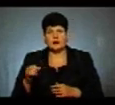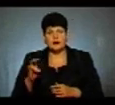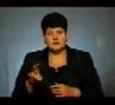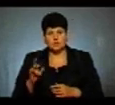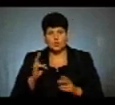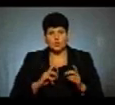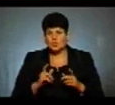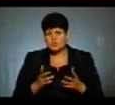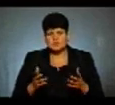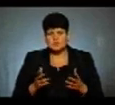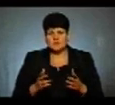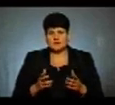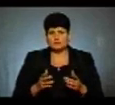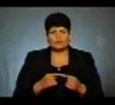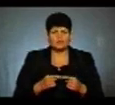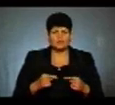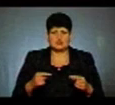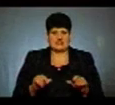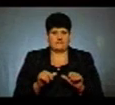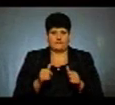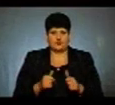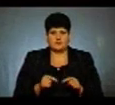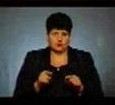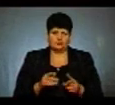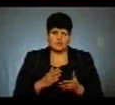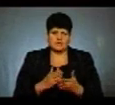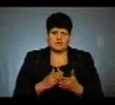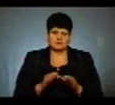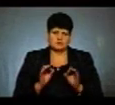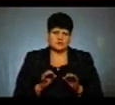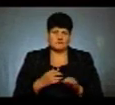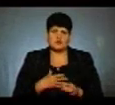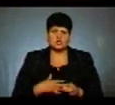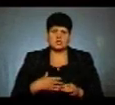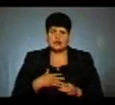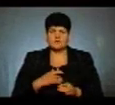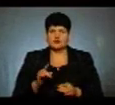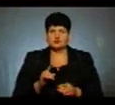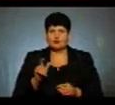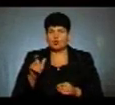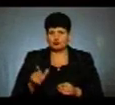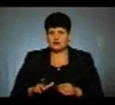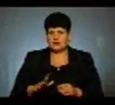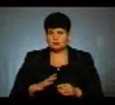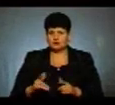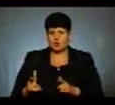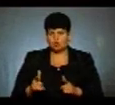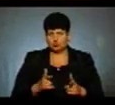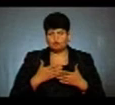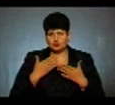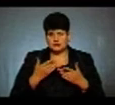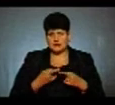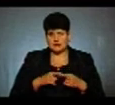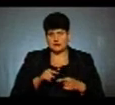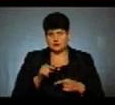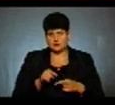пройти. Будь-які форми тут є доречними. Важливо, щоб людина була готова до читання цього